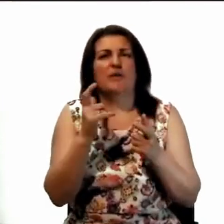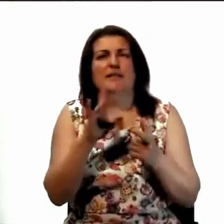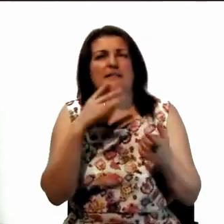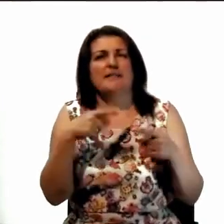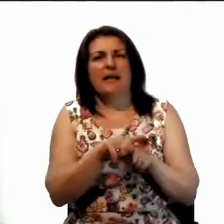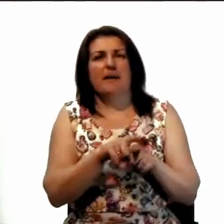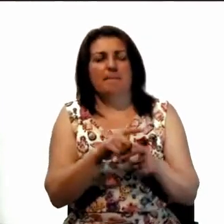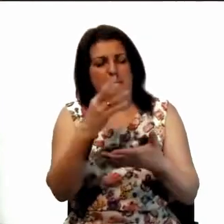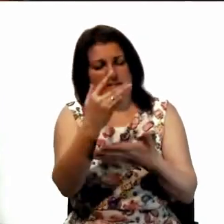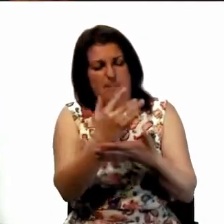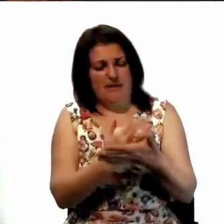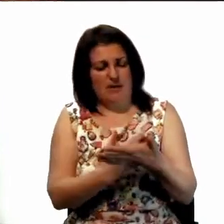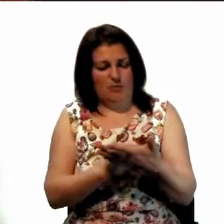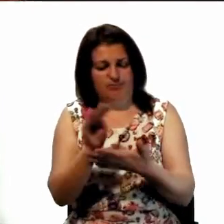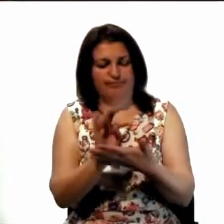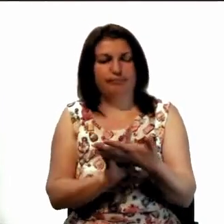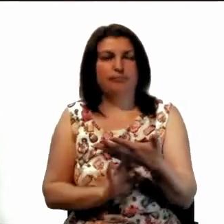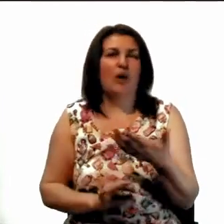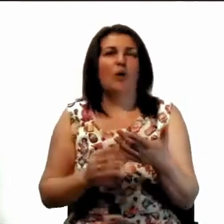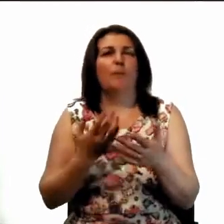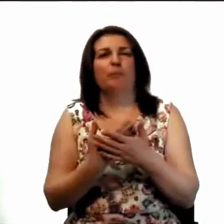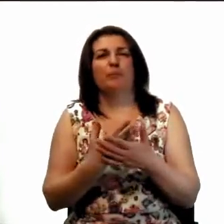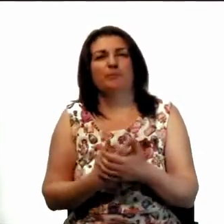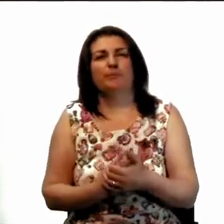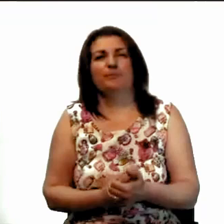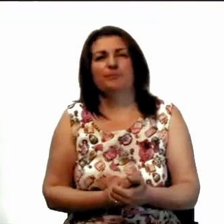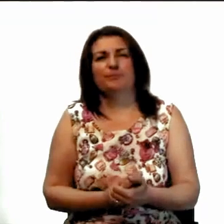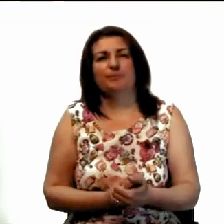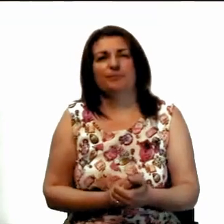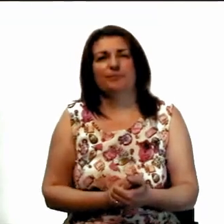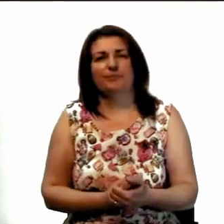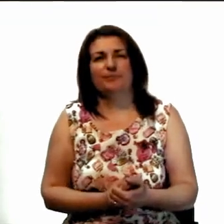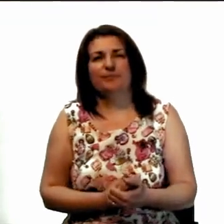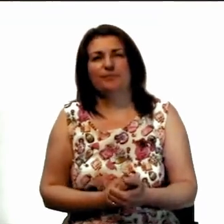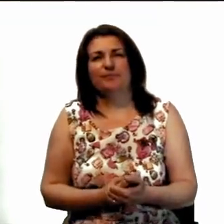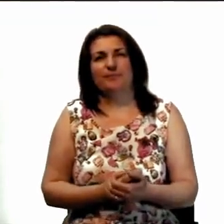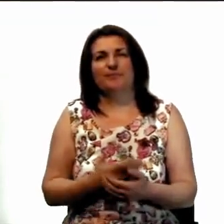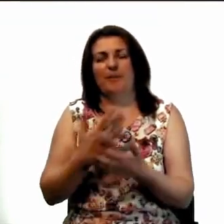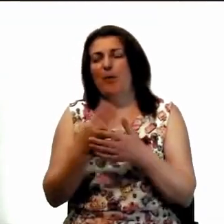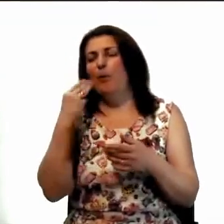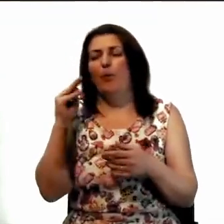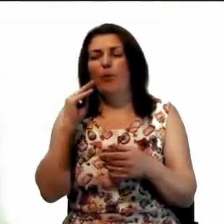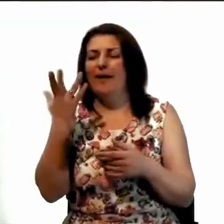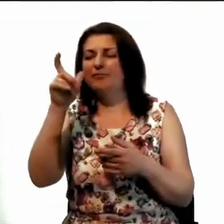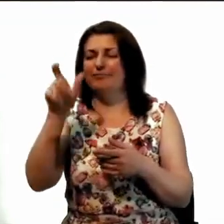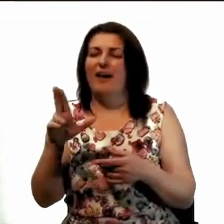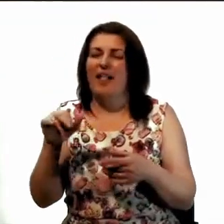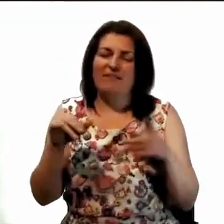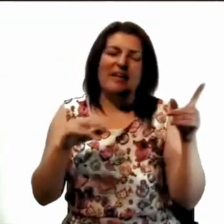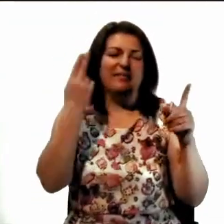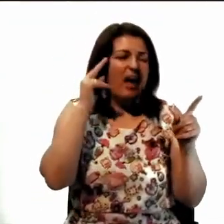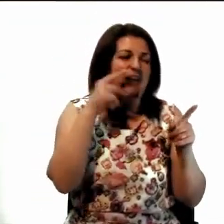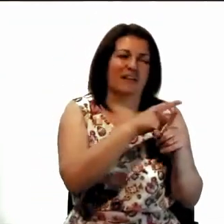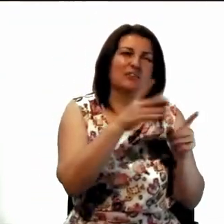таким списком, с тетей Клавой с третьего подъезда, с дядей Жорой с соседнего двора